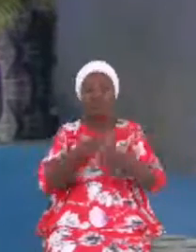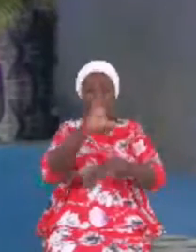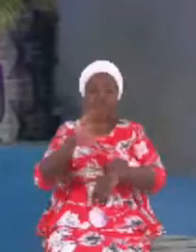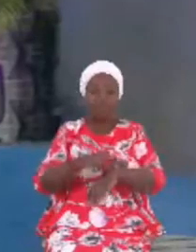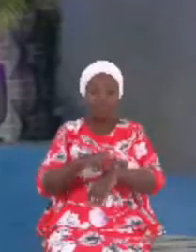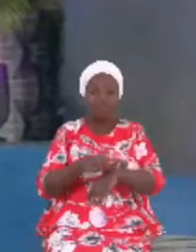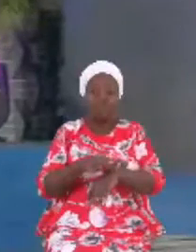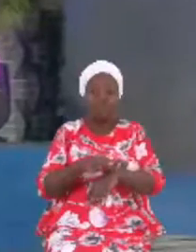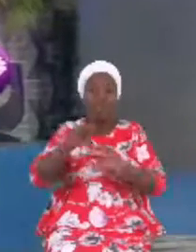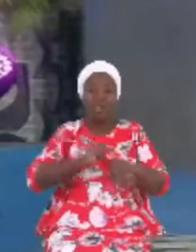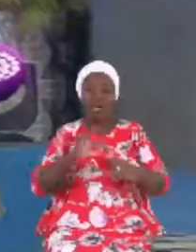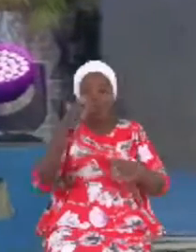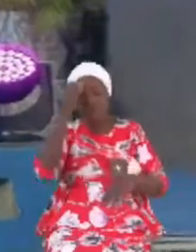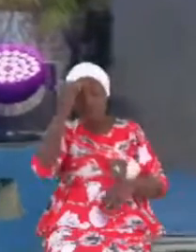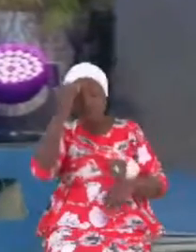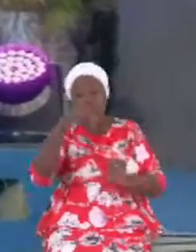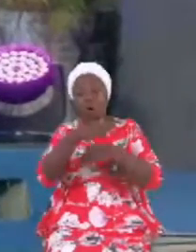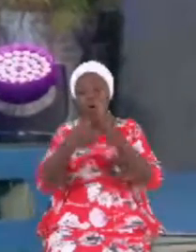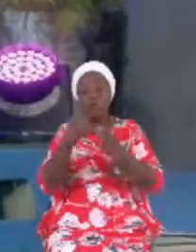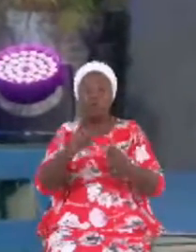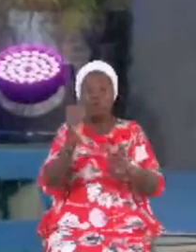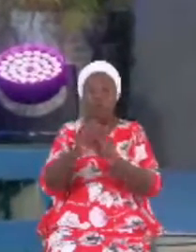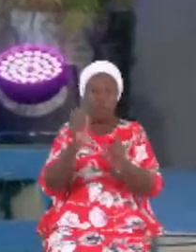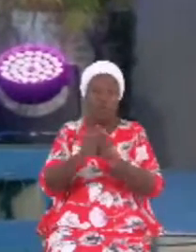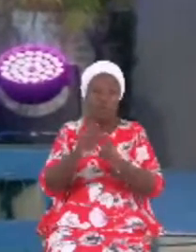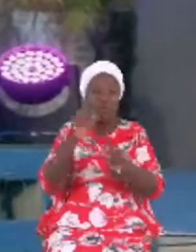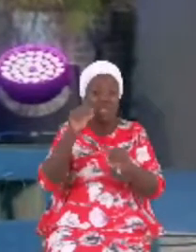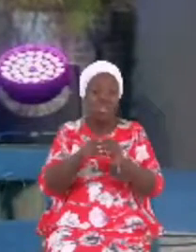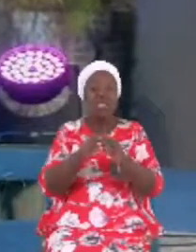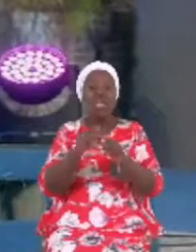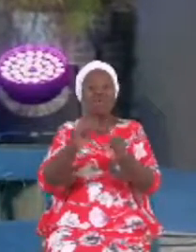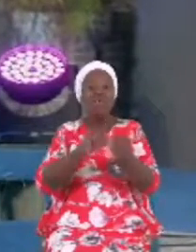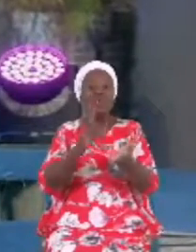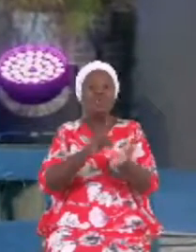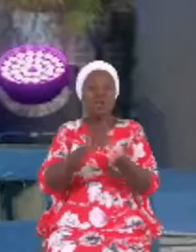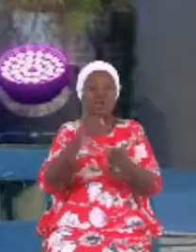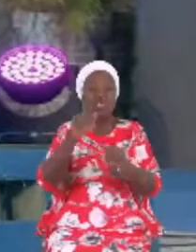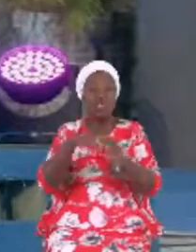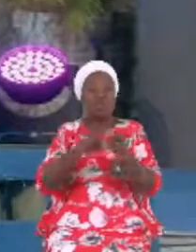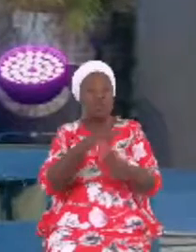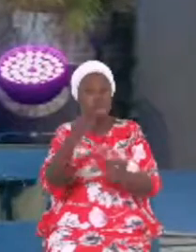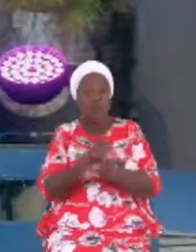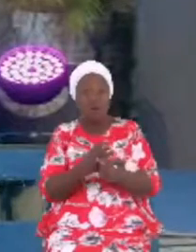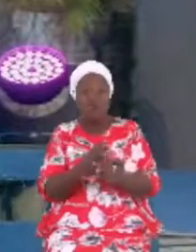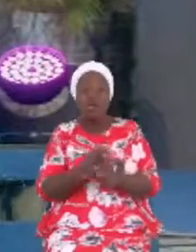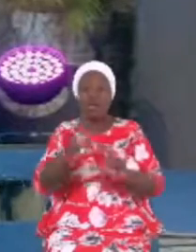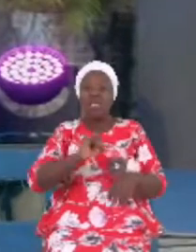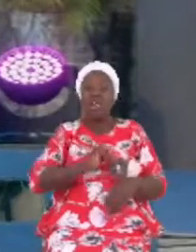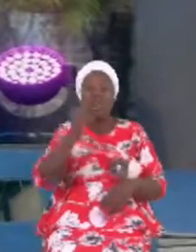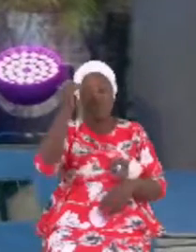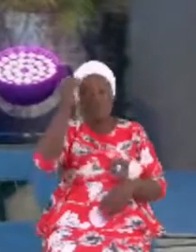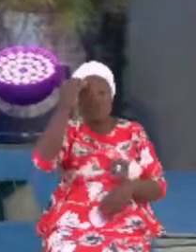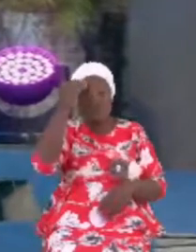terre? Peut-être si je connaissais tous les mots de tous les dictionnaires du monde, si